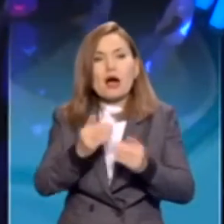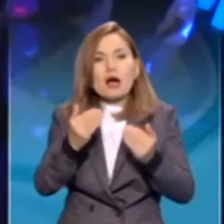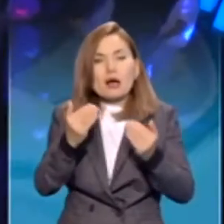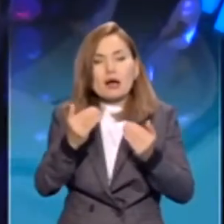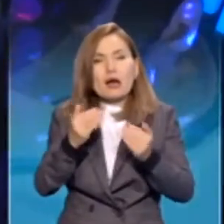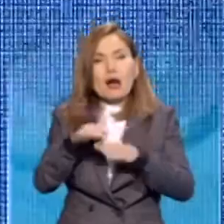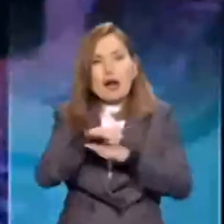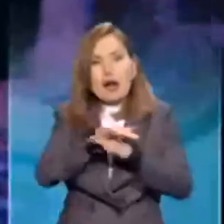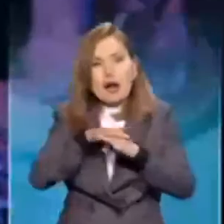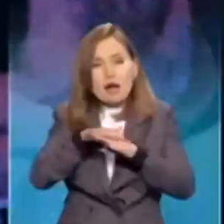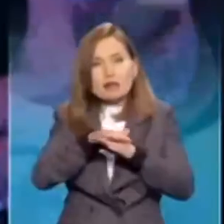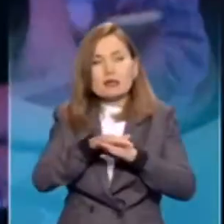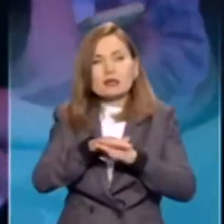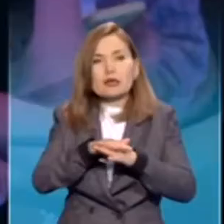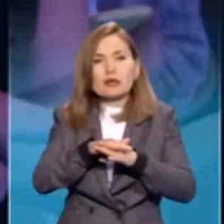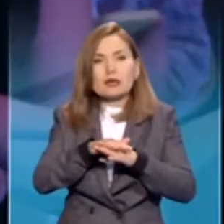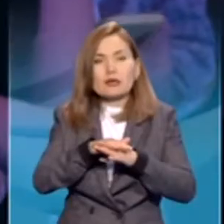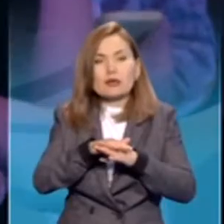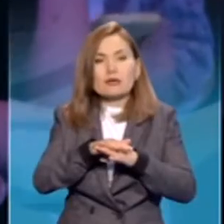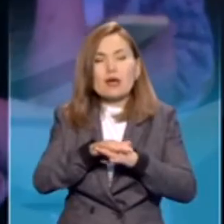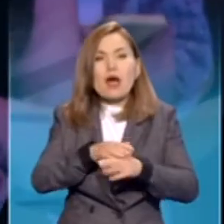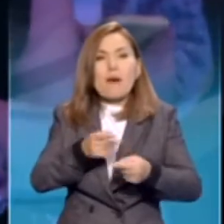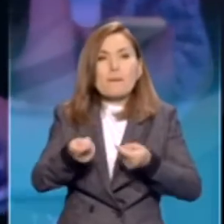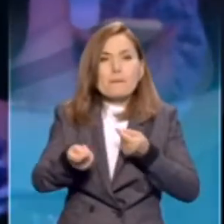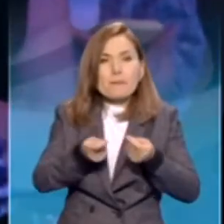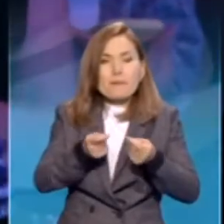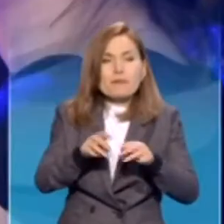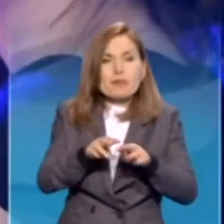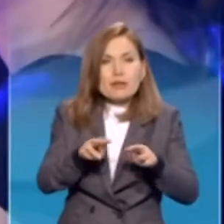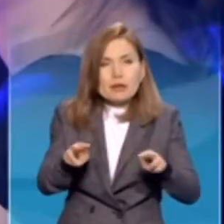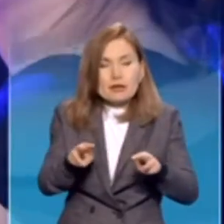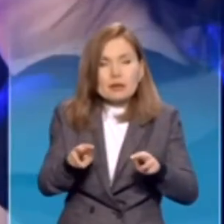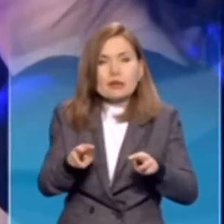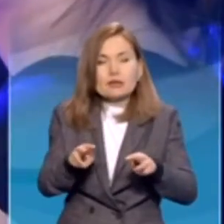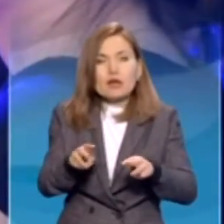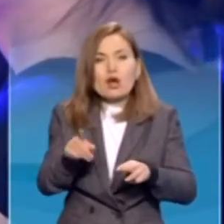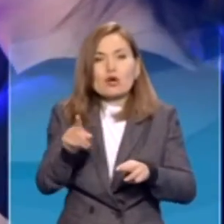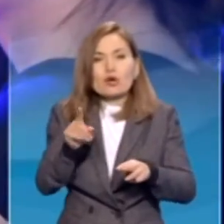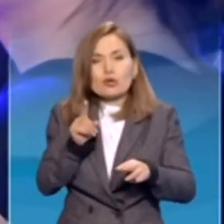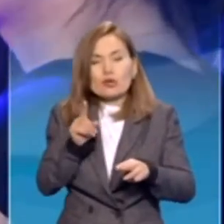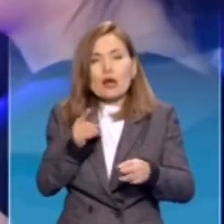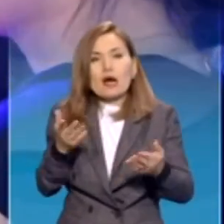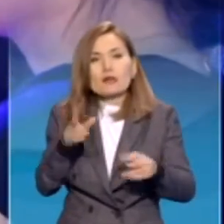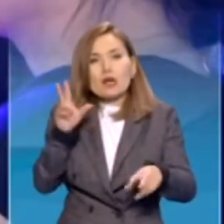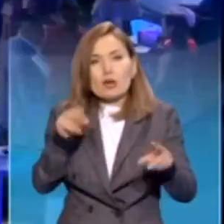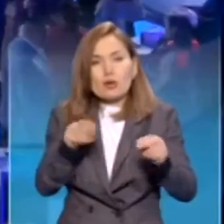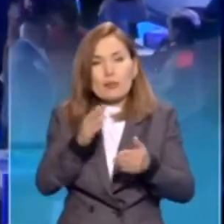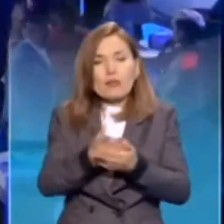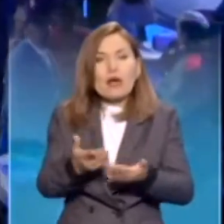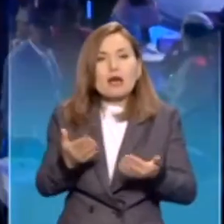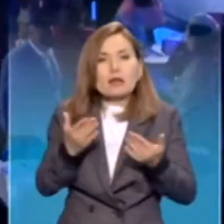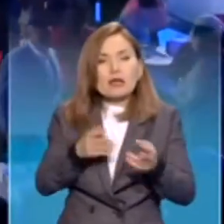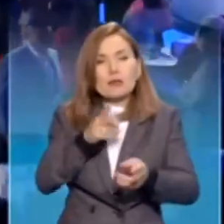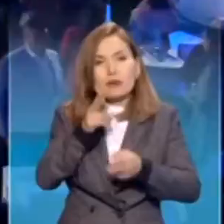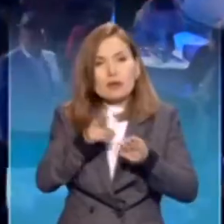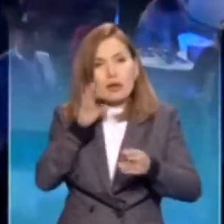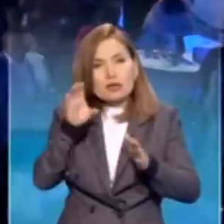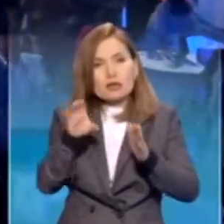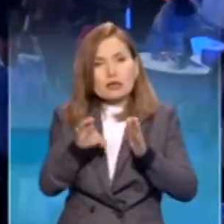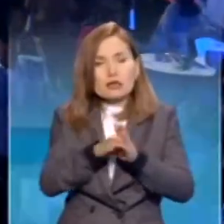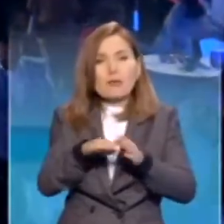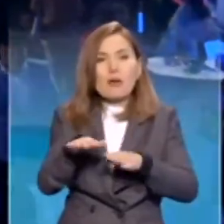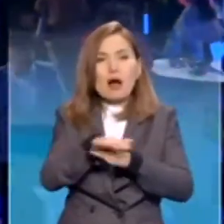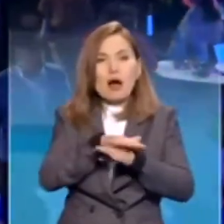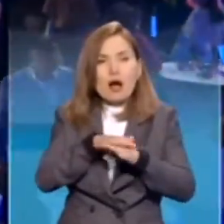таңдағы жаңағы биліктен күтетін қандай үміті бар, қандай талап тілегі бар, осының барлығына